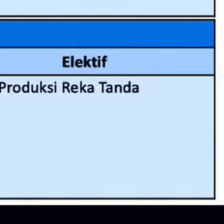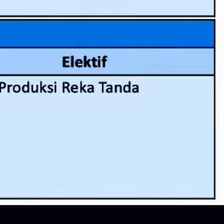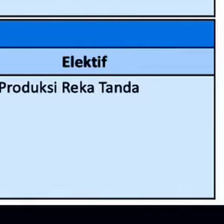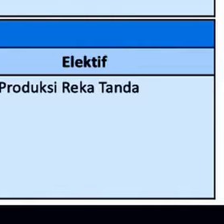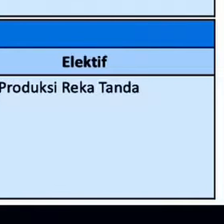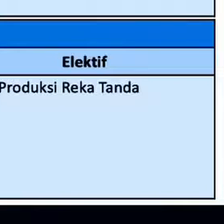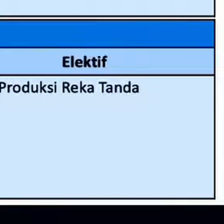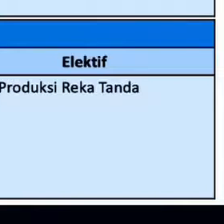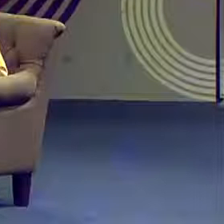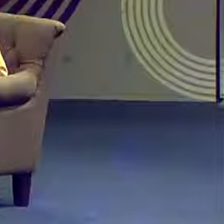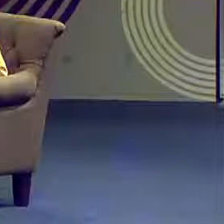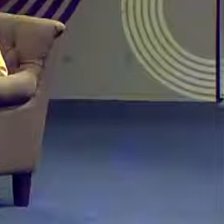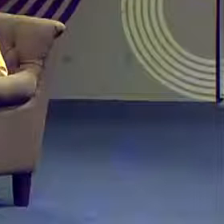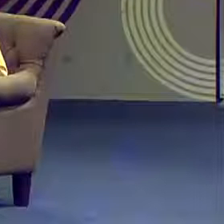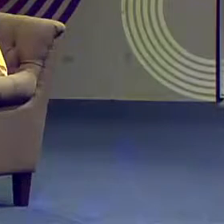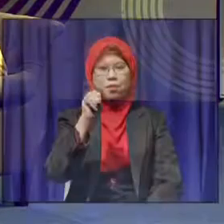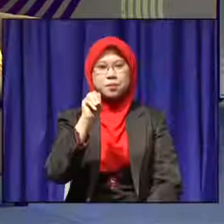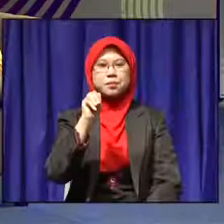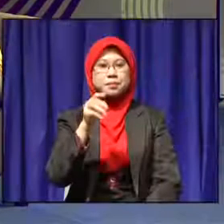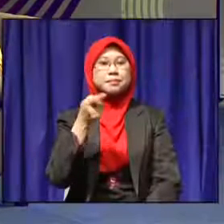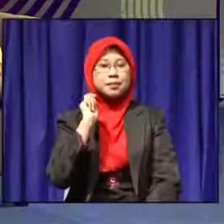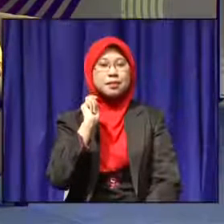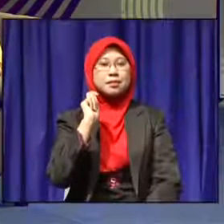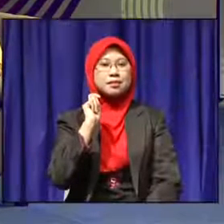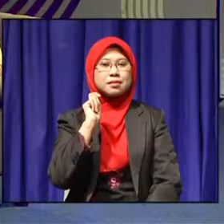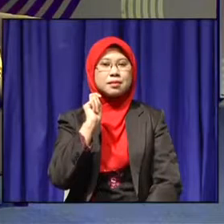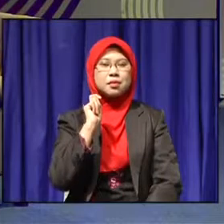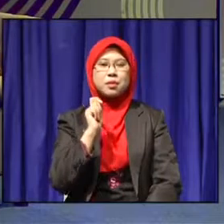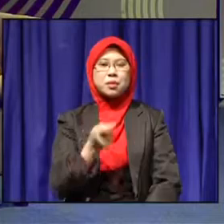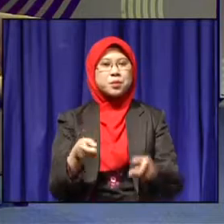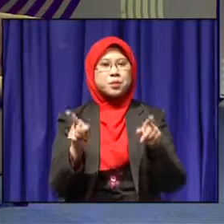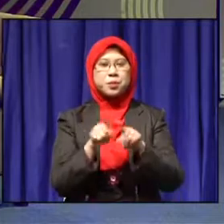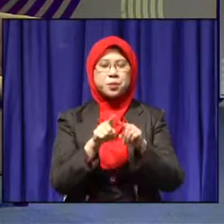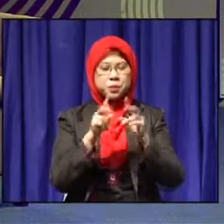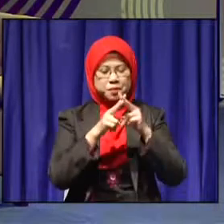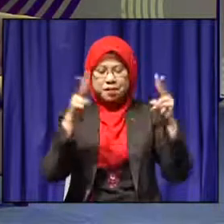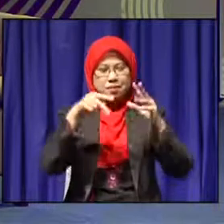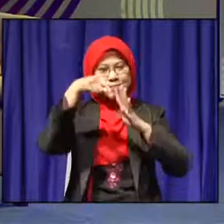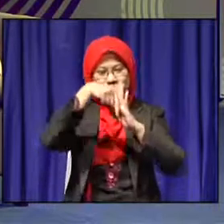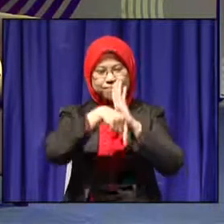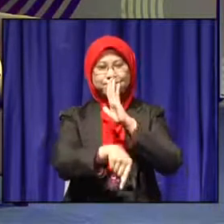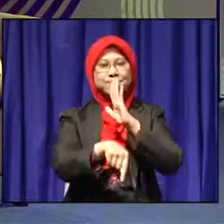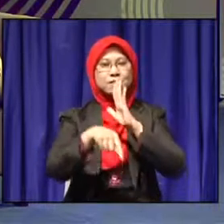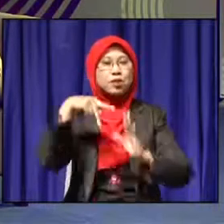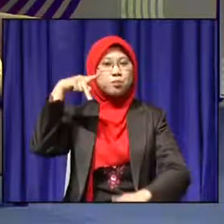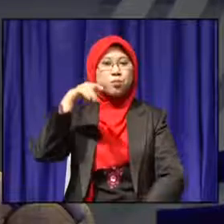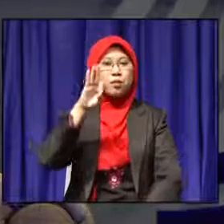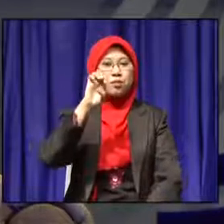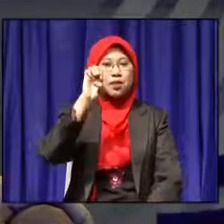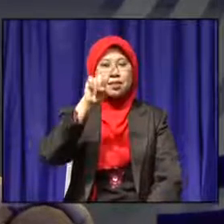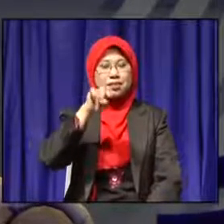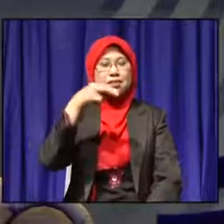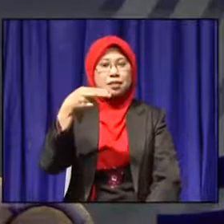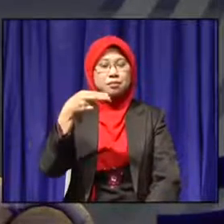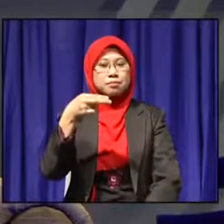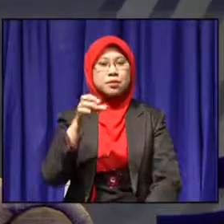pksdm begitu apa Novela begitu terperinci penerangan DVD porno Faizah sebentar saya tadi